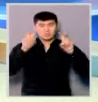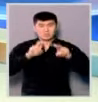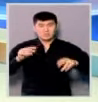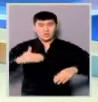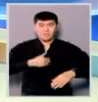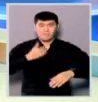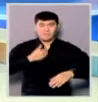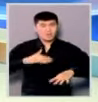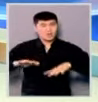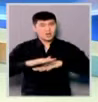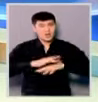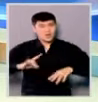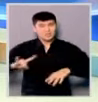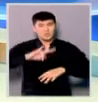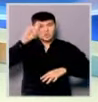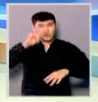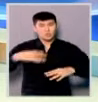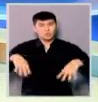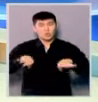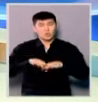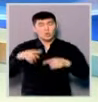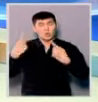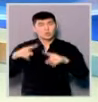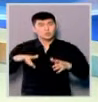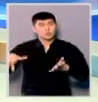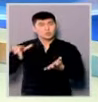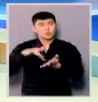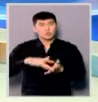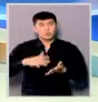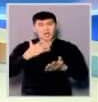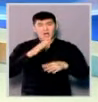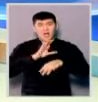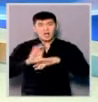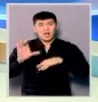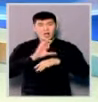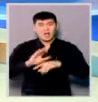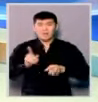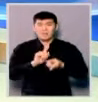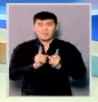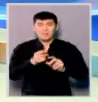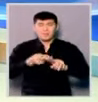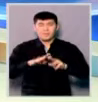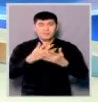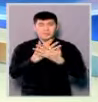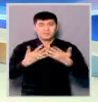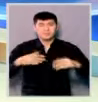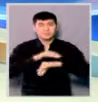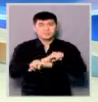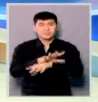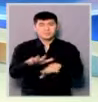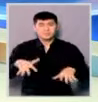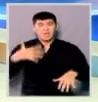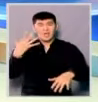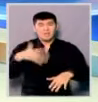полезны не только ученым Республики Казахстан, но и в других зарубежных странах. Научные труды академика распространены в